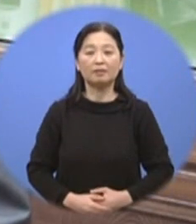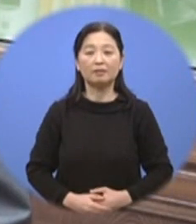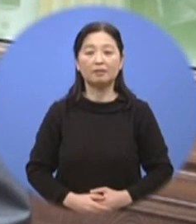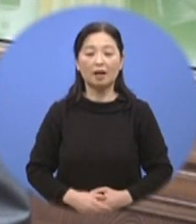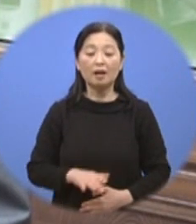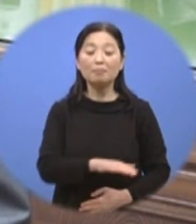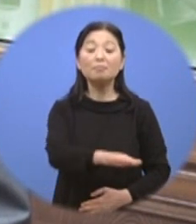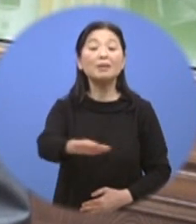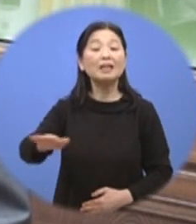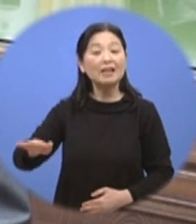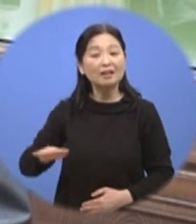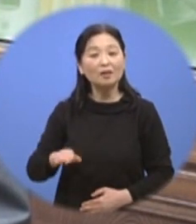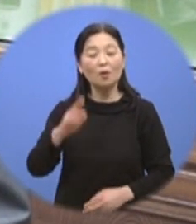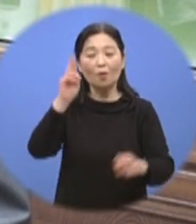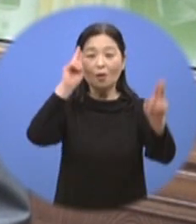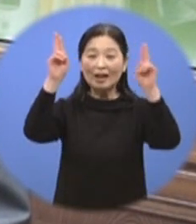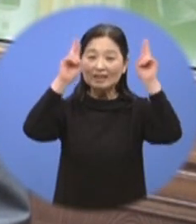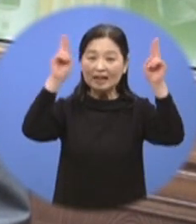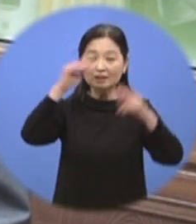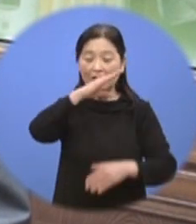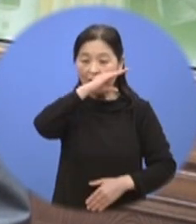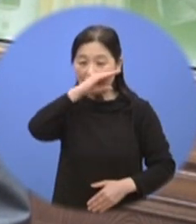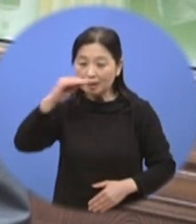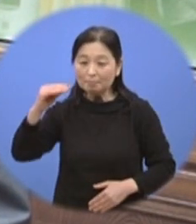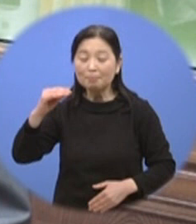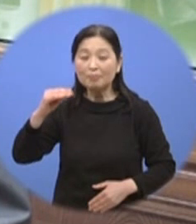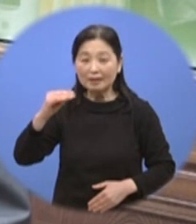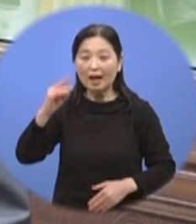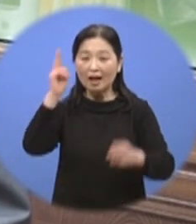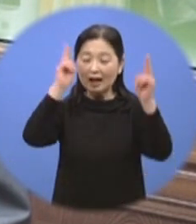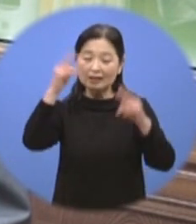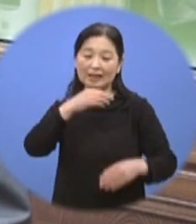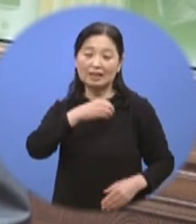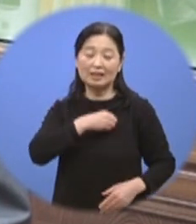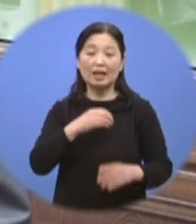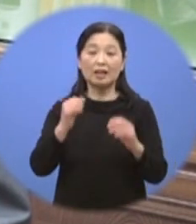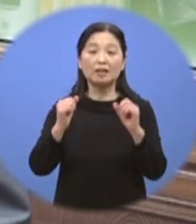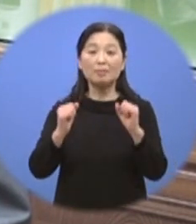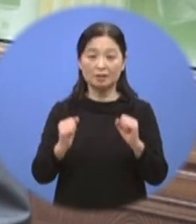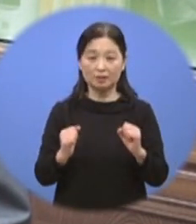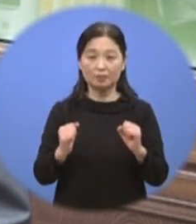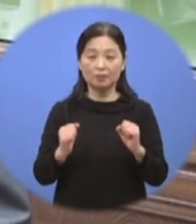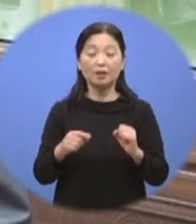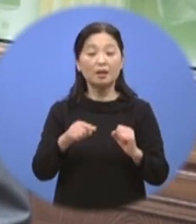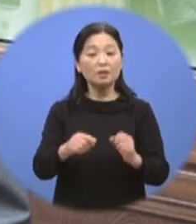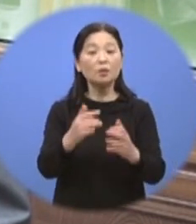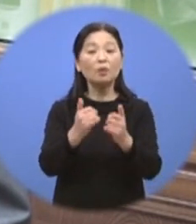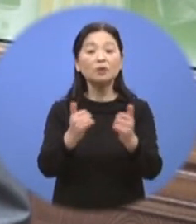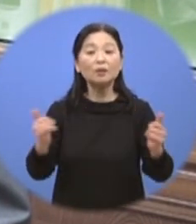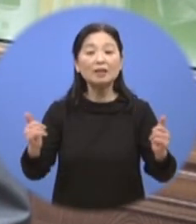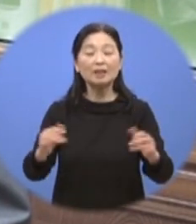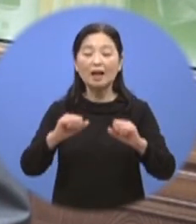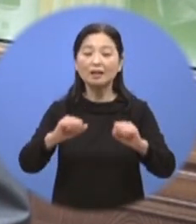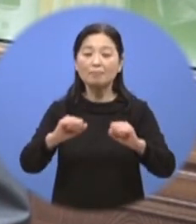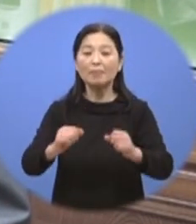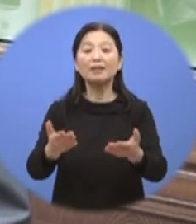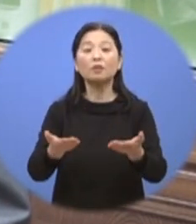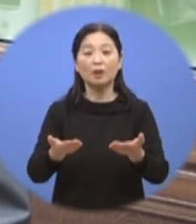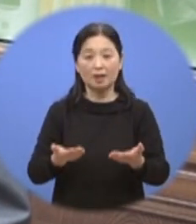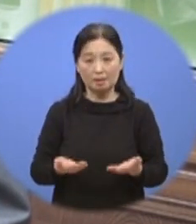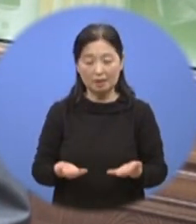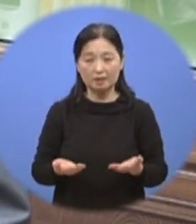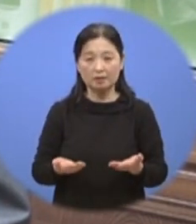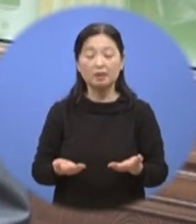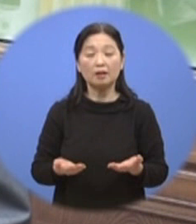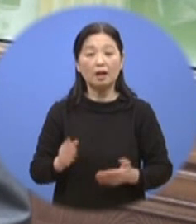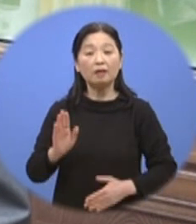んはそれぞれ立派な社員さんを抱えておられて、そしてその方々が頑張っておられるわけですけれども、